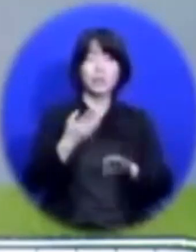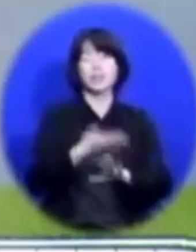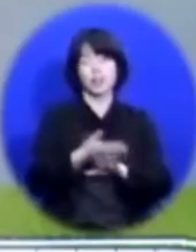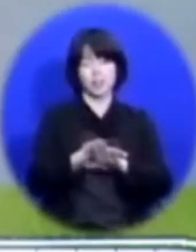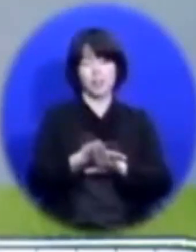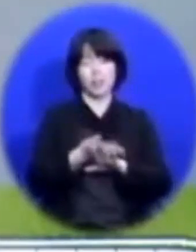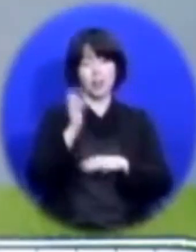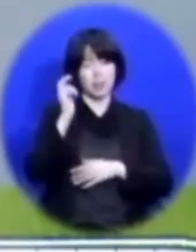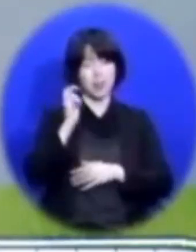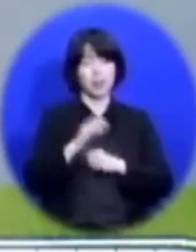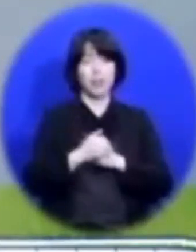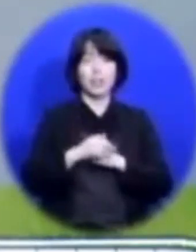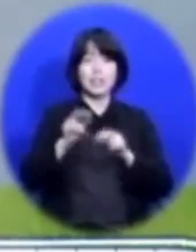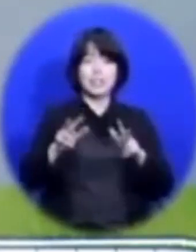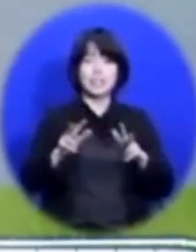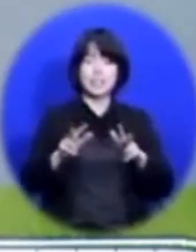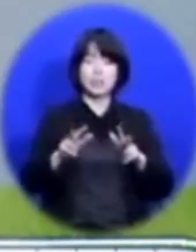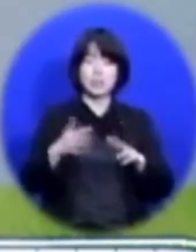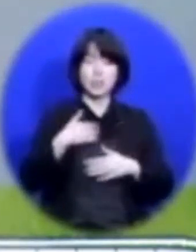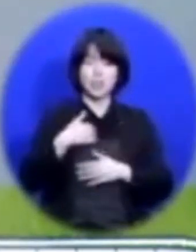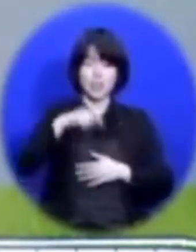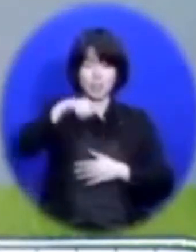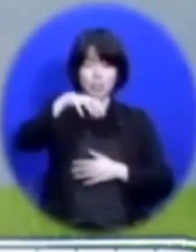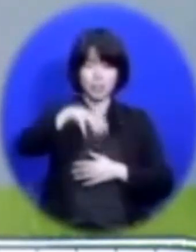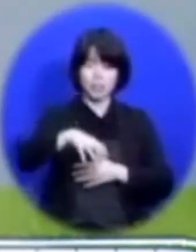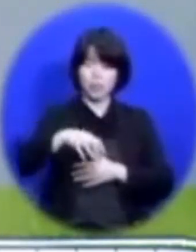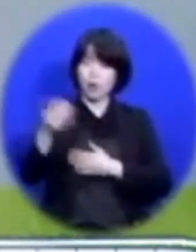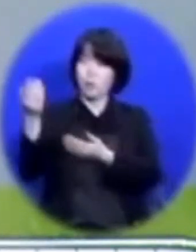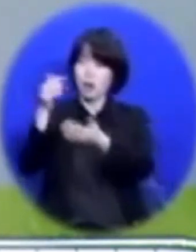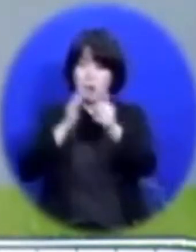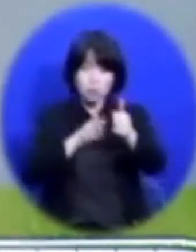다를겁니다. 지금저는이곳사람들과는다른모습때문에그곳에서와달라는요청을많이받고있습니다